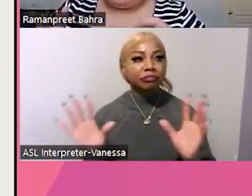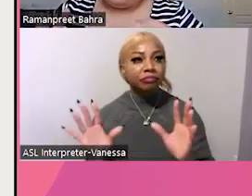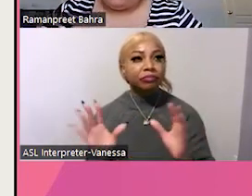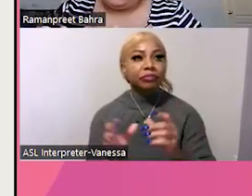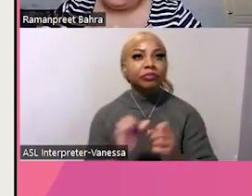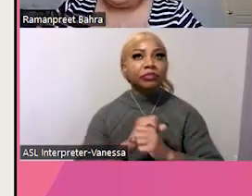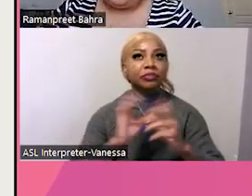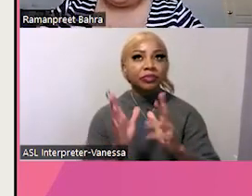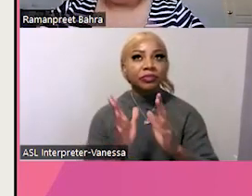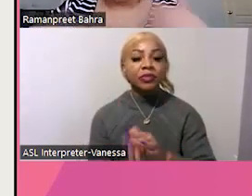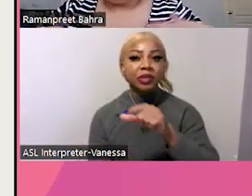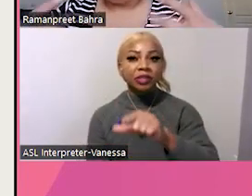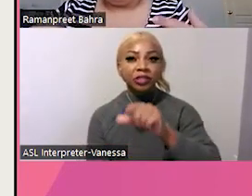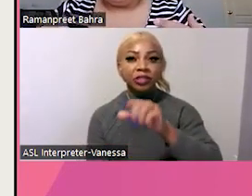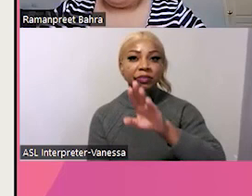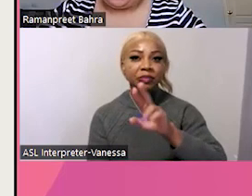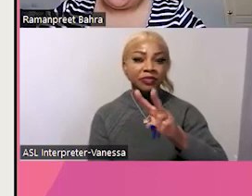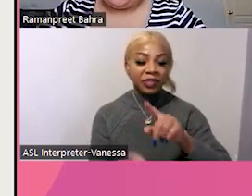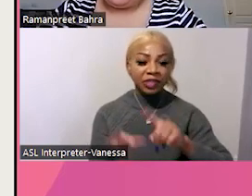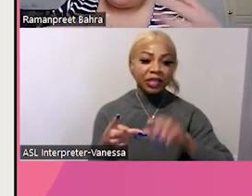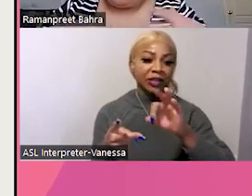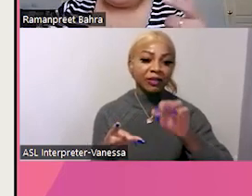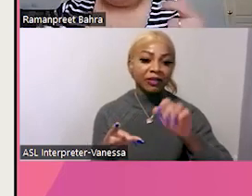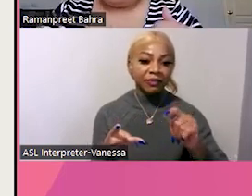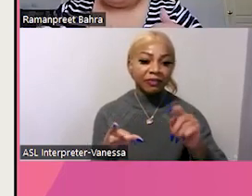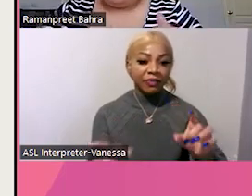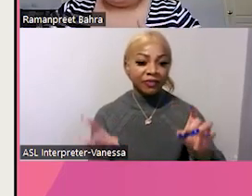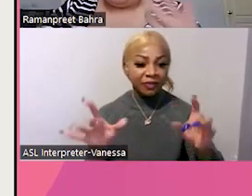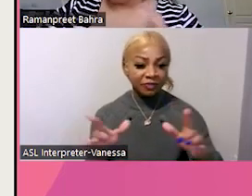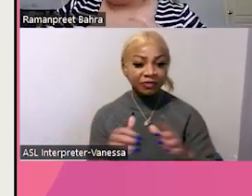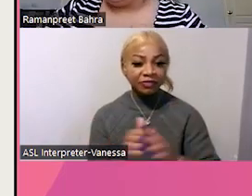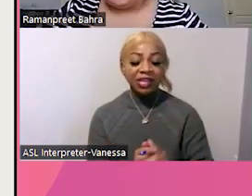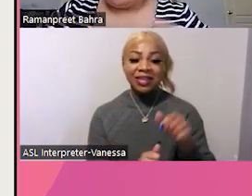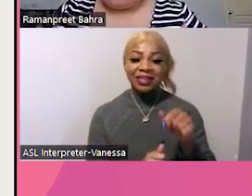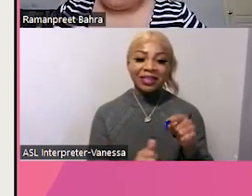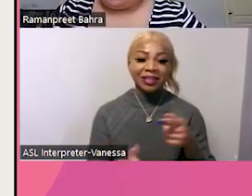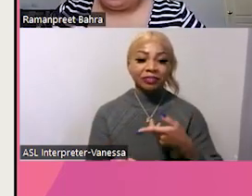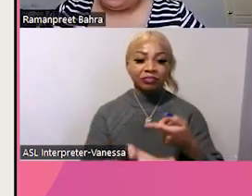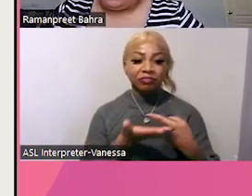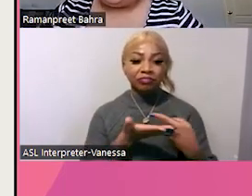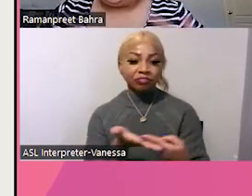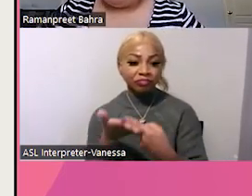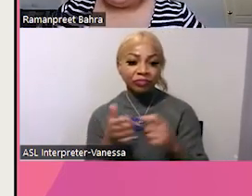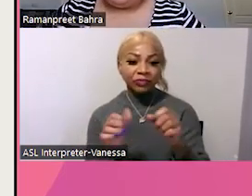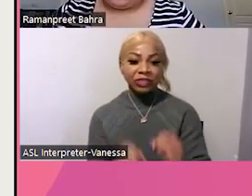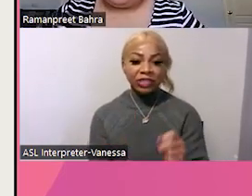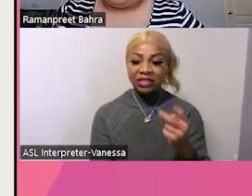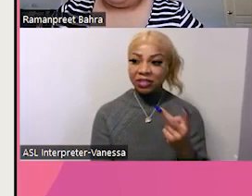maintenant, j'espère qu'on a compris assez sur l'expérience intersectionnelle et cette conversation montre à quel